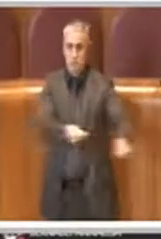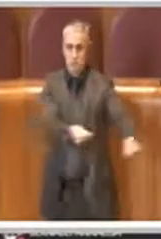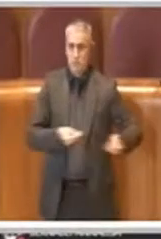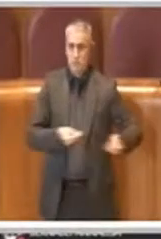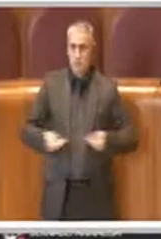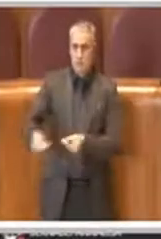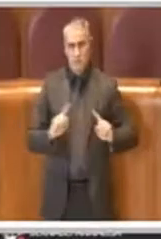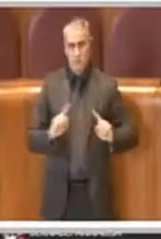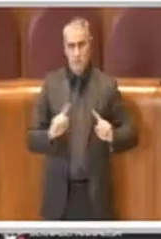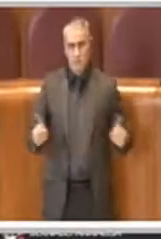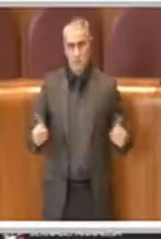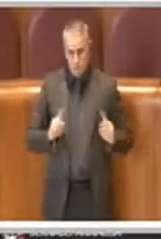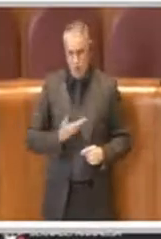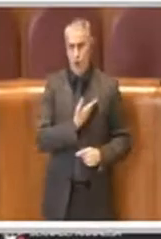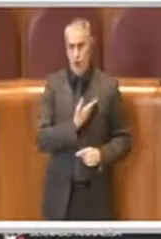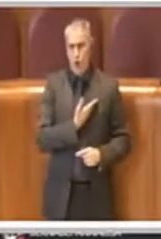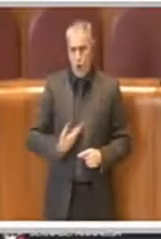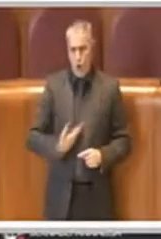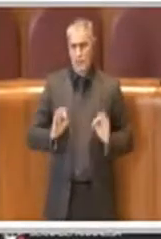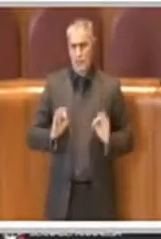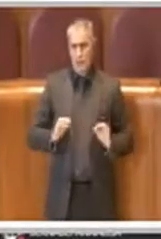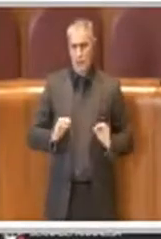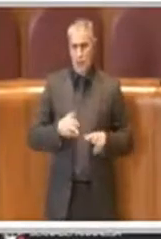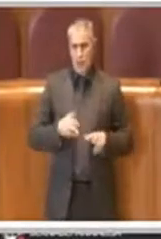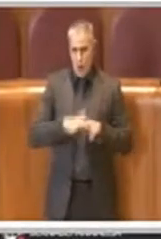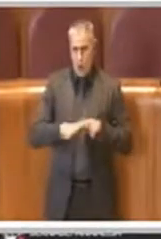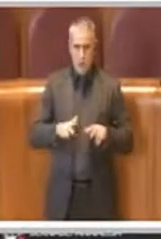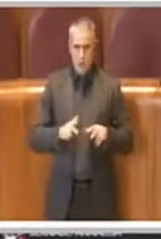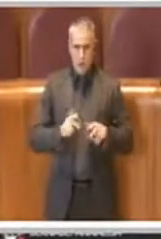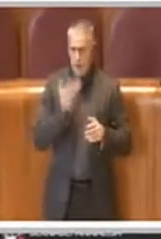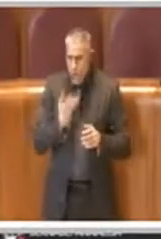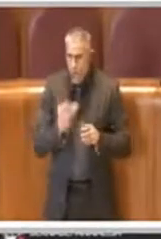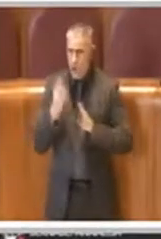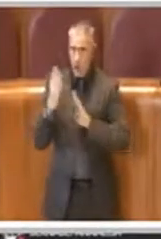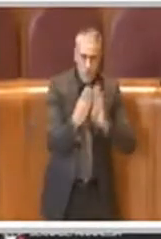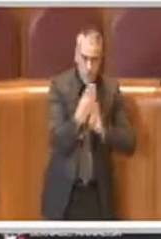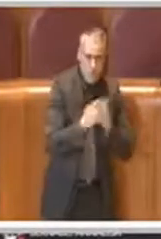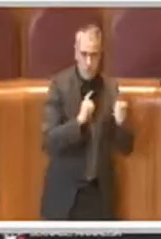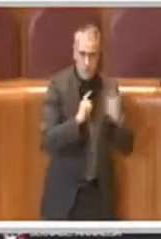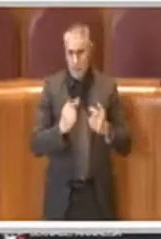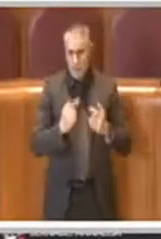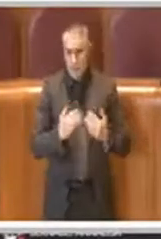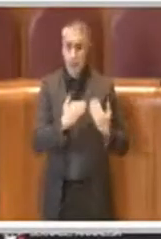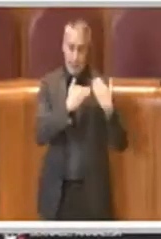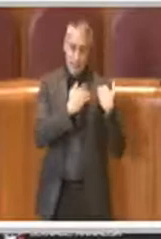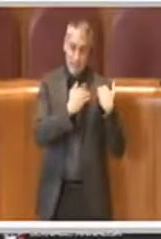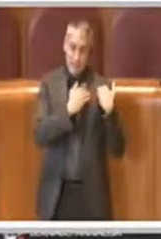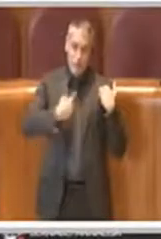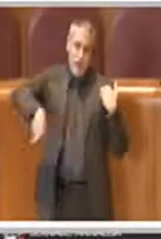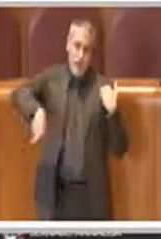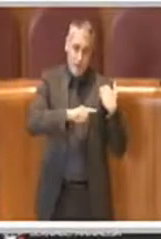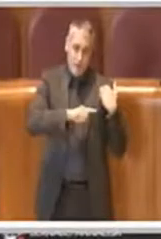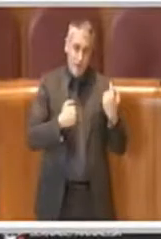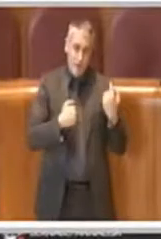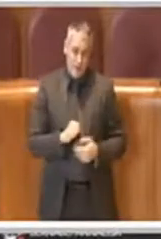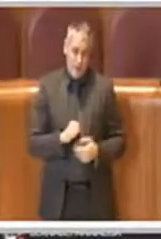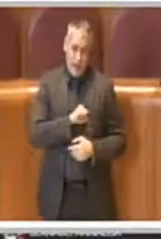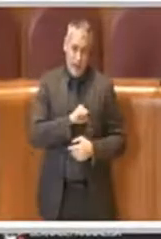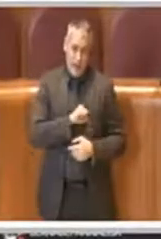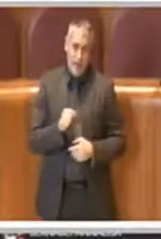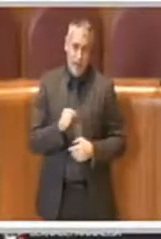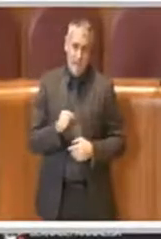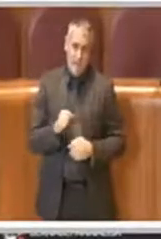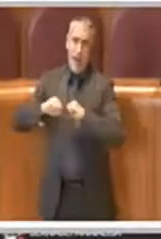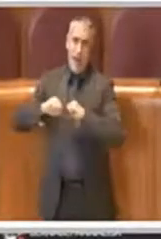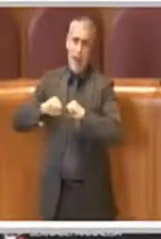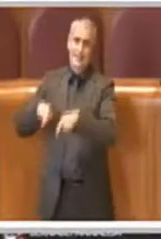esaminare e confrontarsi sugli atti. Poi ovviamente, ripeto, per senso di responsabilità, ma anche perché crediamo comunque in questa